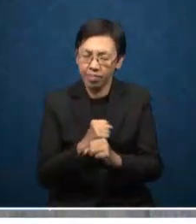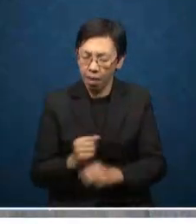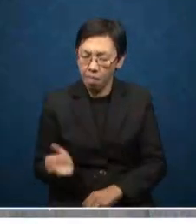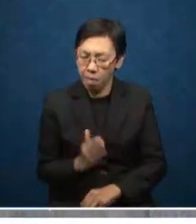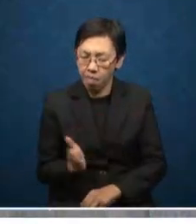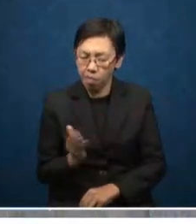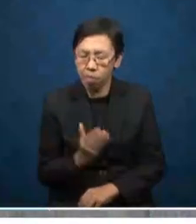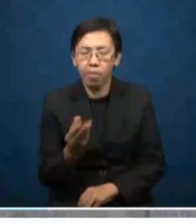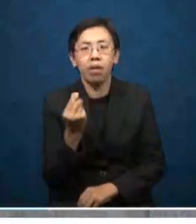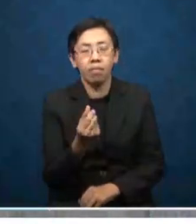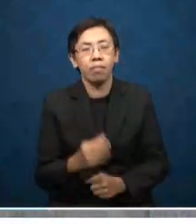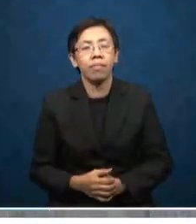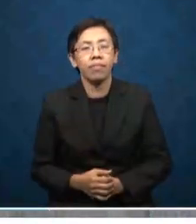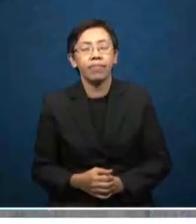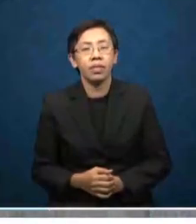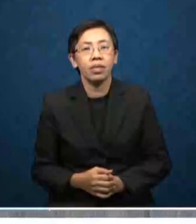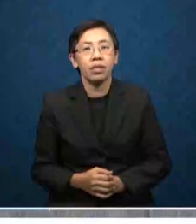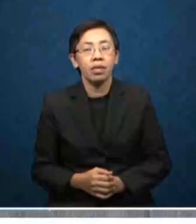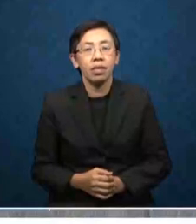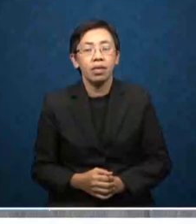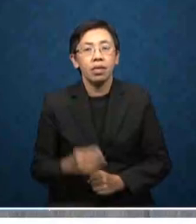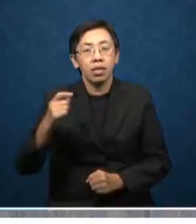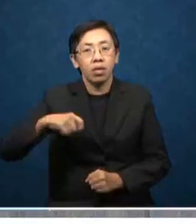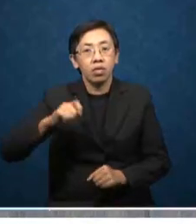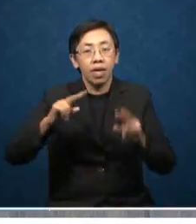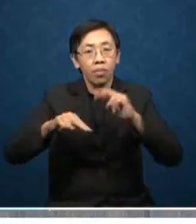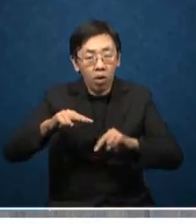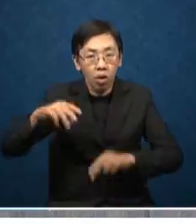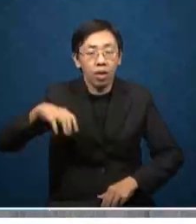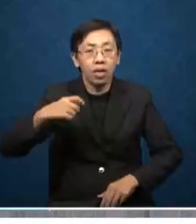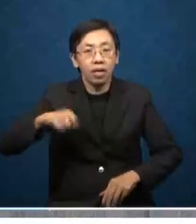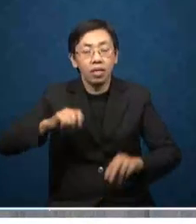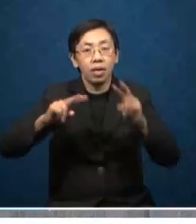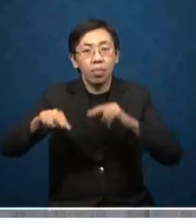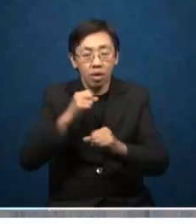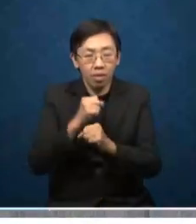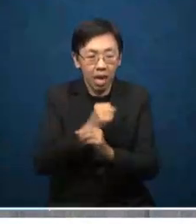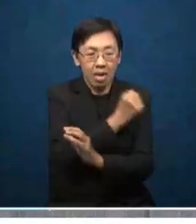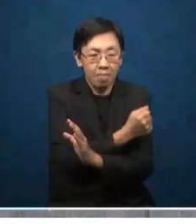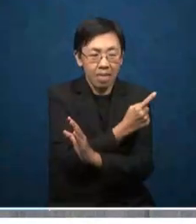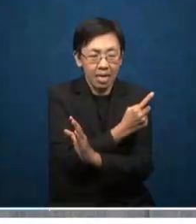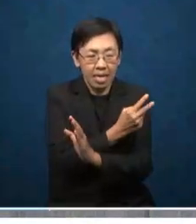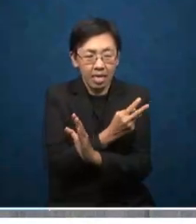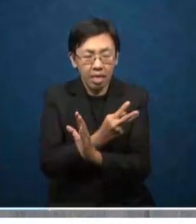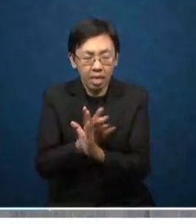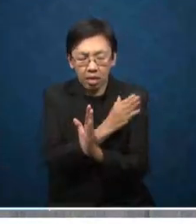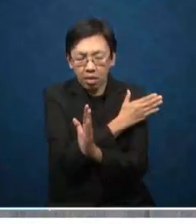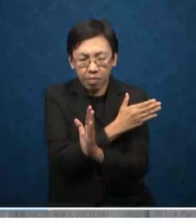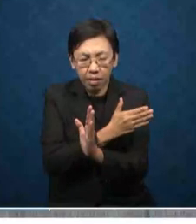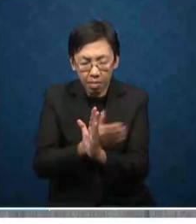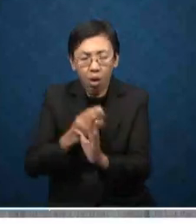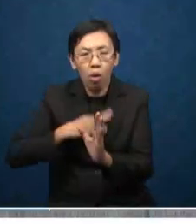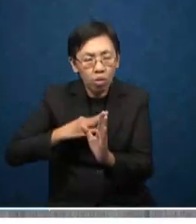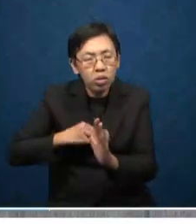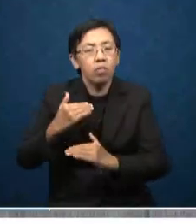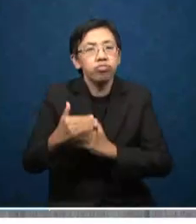ซึ่งพัฒนาการหรือวิวัฒนาการในหลายสิบปีที่ผ่านมานี้มันก็สะท้อนให้เห็นว่าบาง